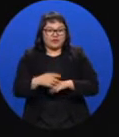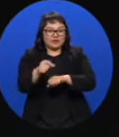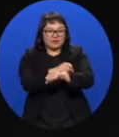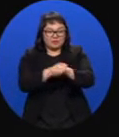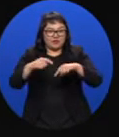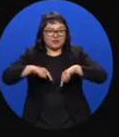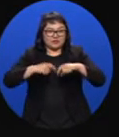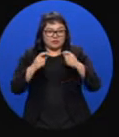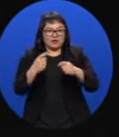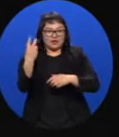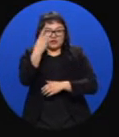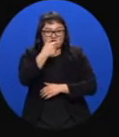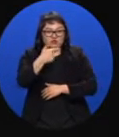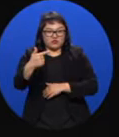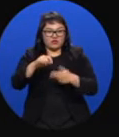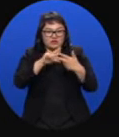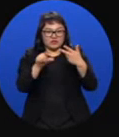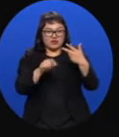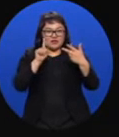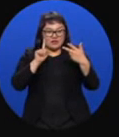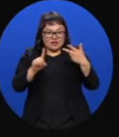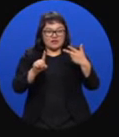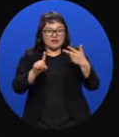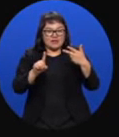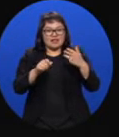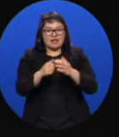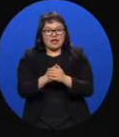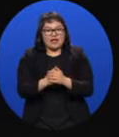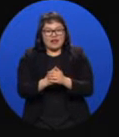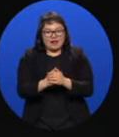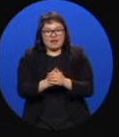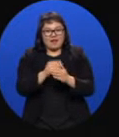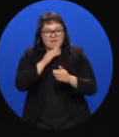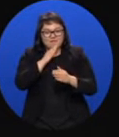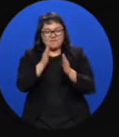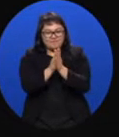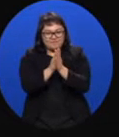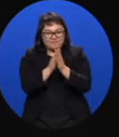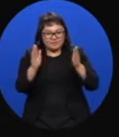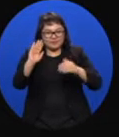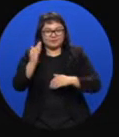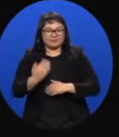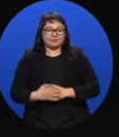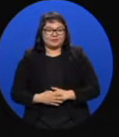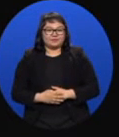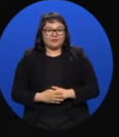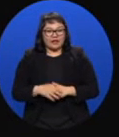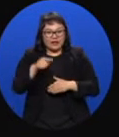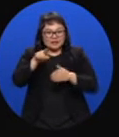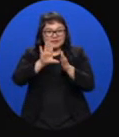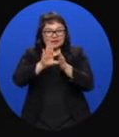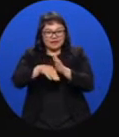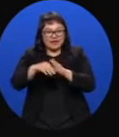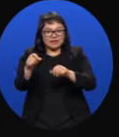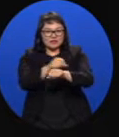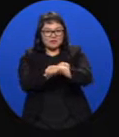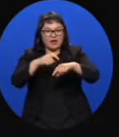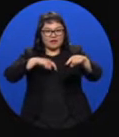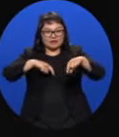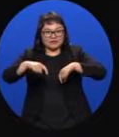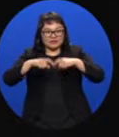특별자치도가 2006년 7월 1일에 이제 이렇게 만들어져서 출범을 했습니다. 그 당시에